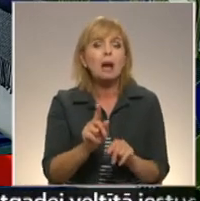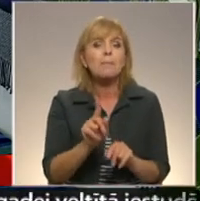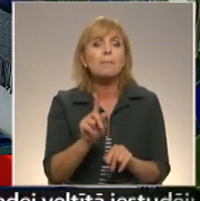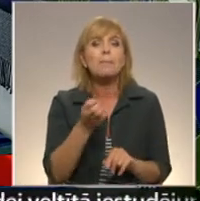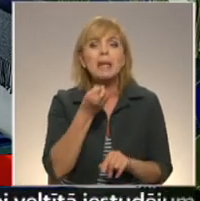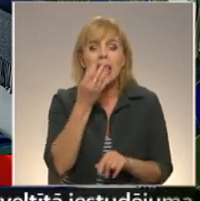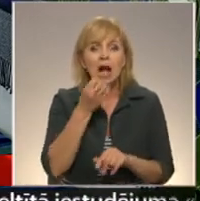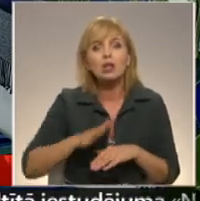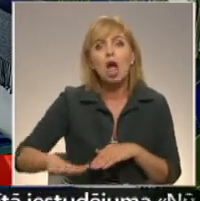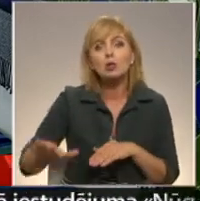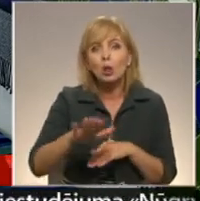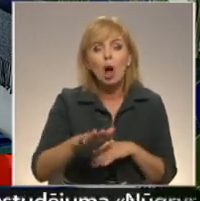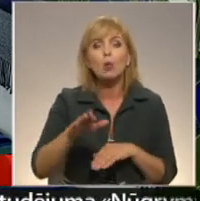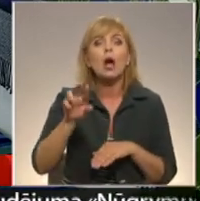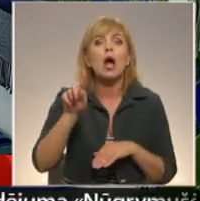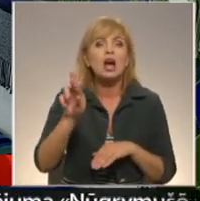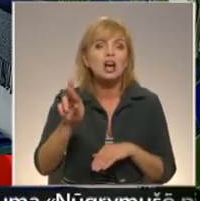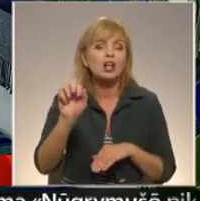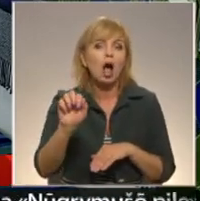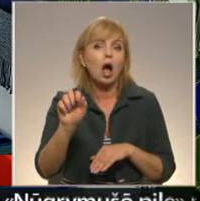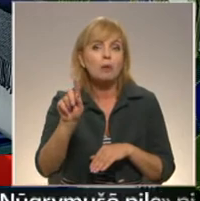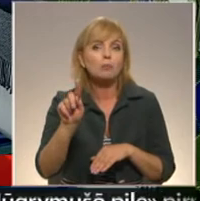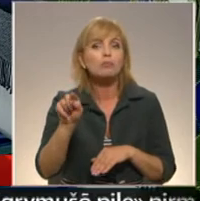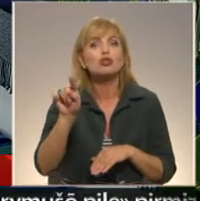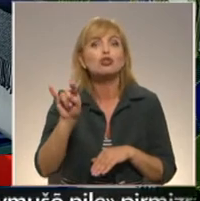lauki, gan rapšu lauki.